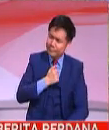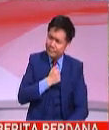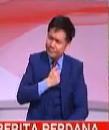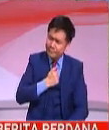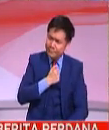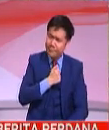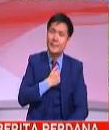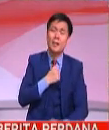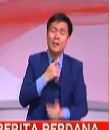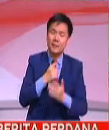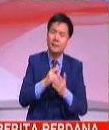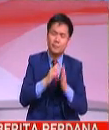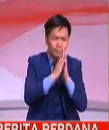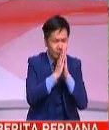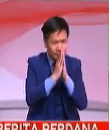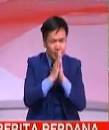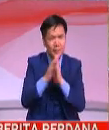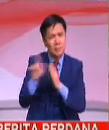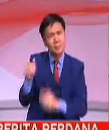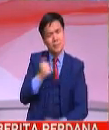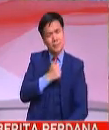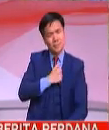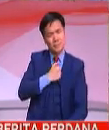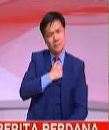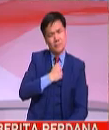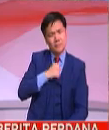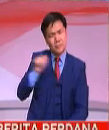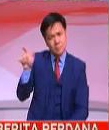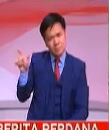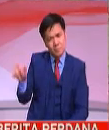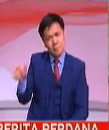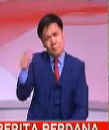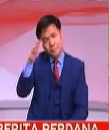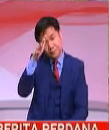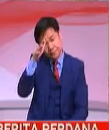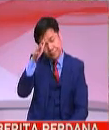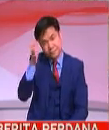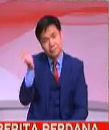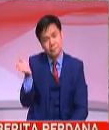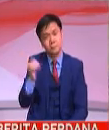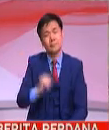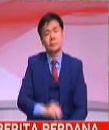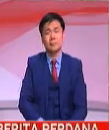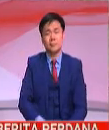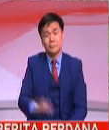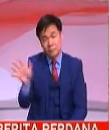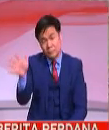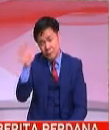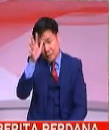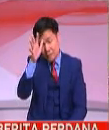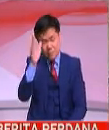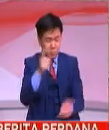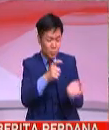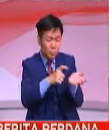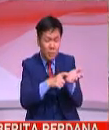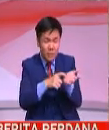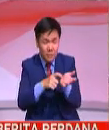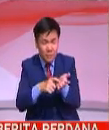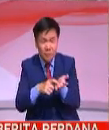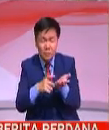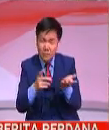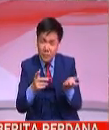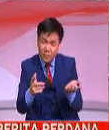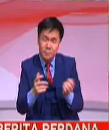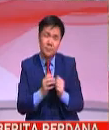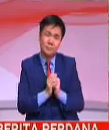terusik hati, minta ampun dari ujung rambut ujung kaki yang mana arwah ada terhutang ke apa ke,